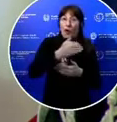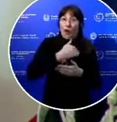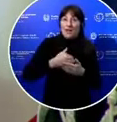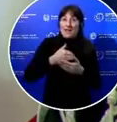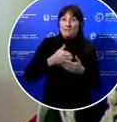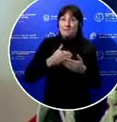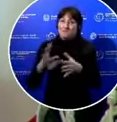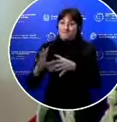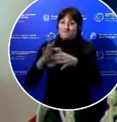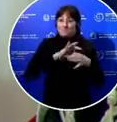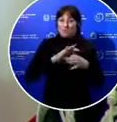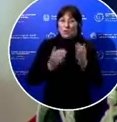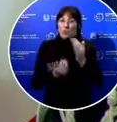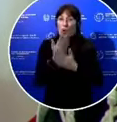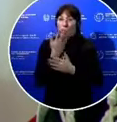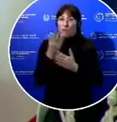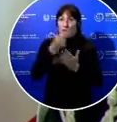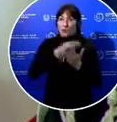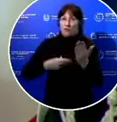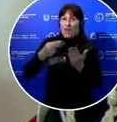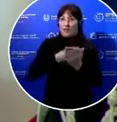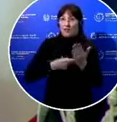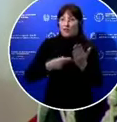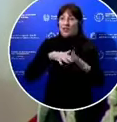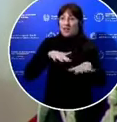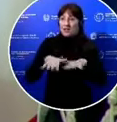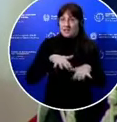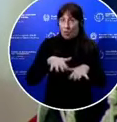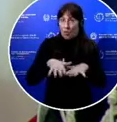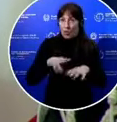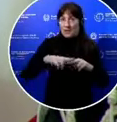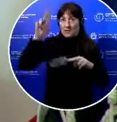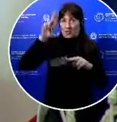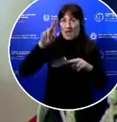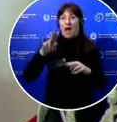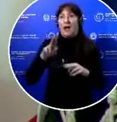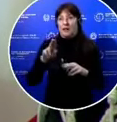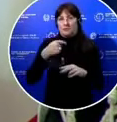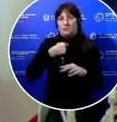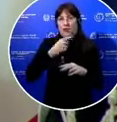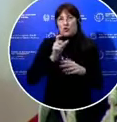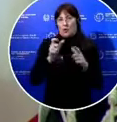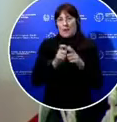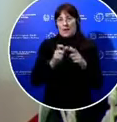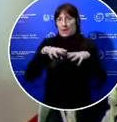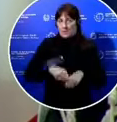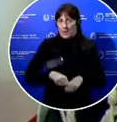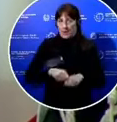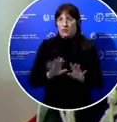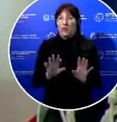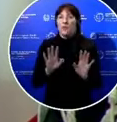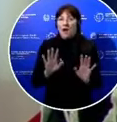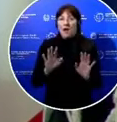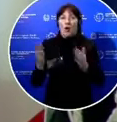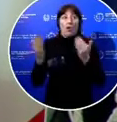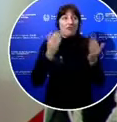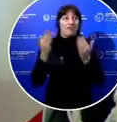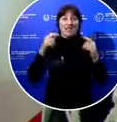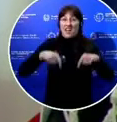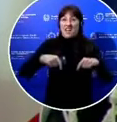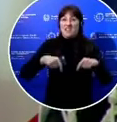azione che il nostro Paese si accinge a fare. Ma il raggio d'azione di questa conferenza non dovrà